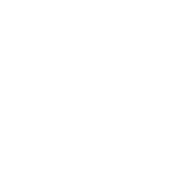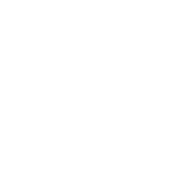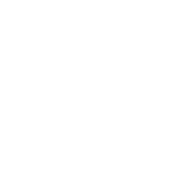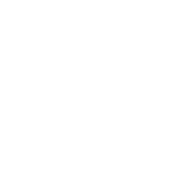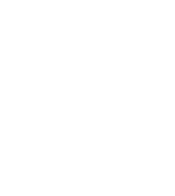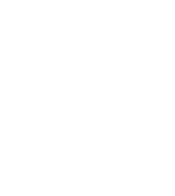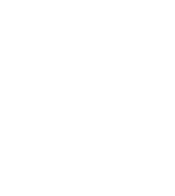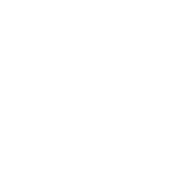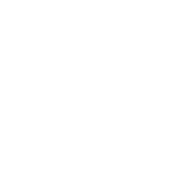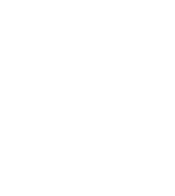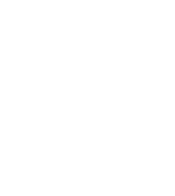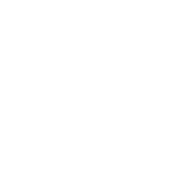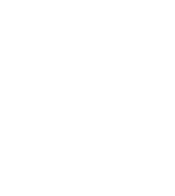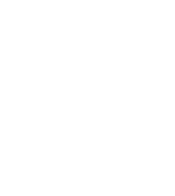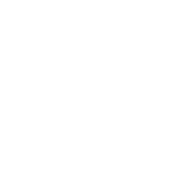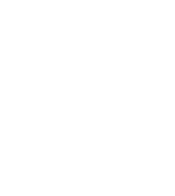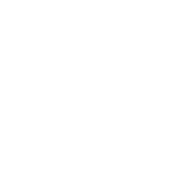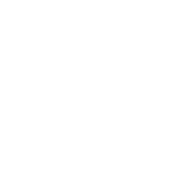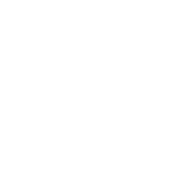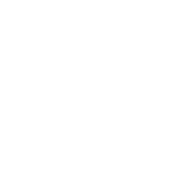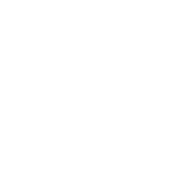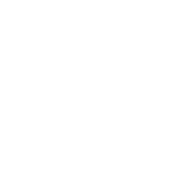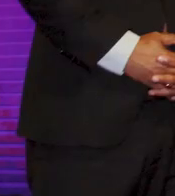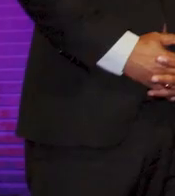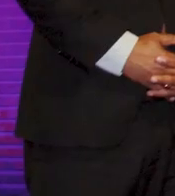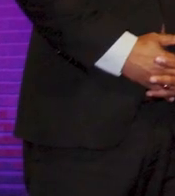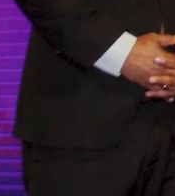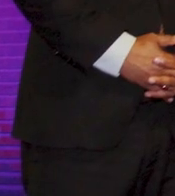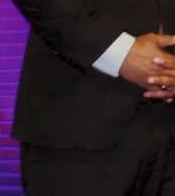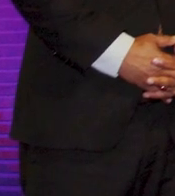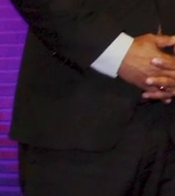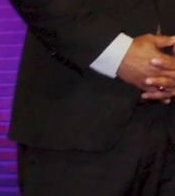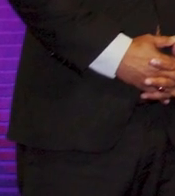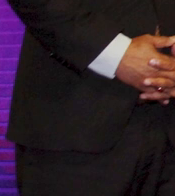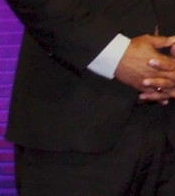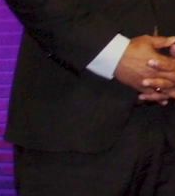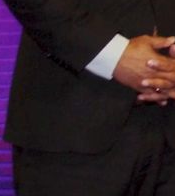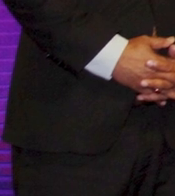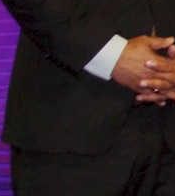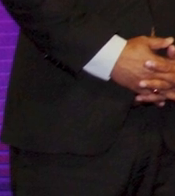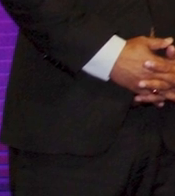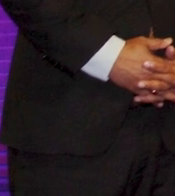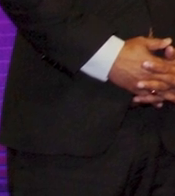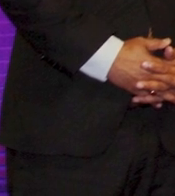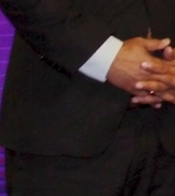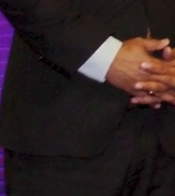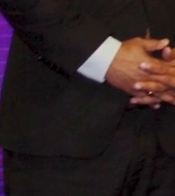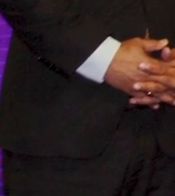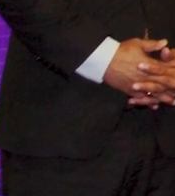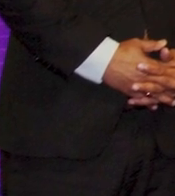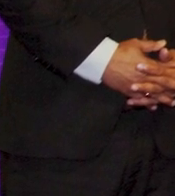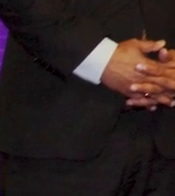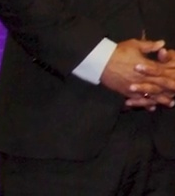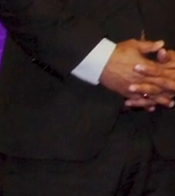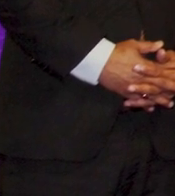Jendela ini, fasa 1, 31 Januari 2022 adalah sebagai berikut. Tapak Menara Baru.